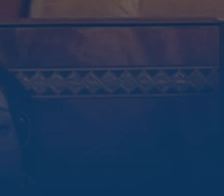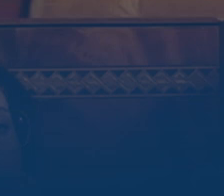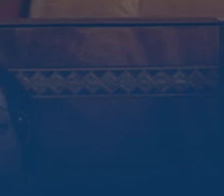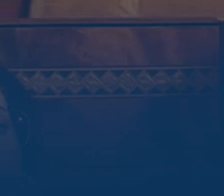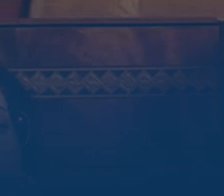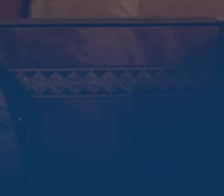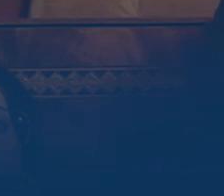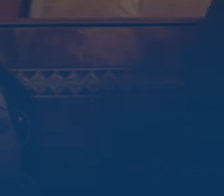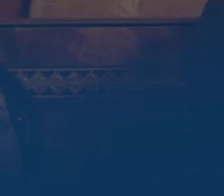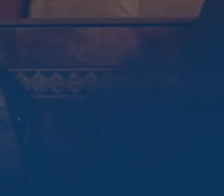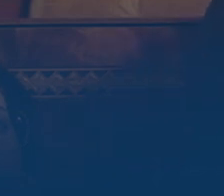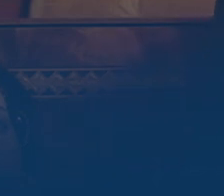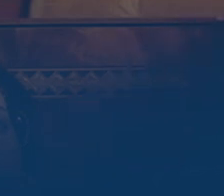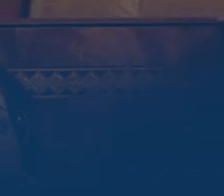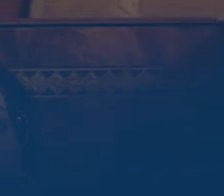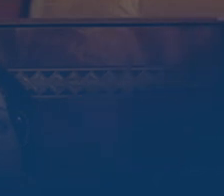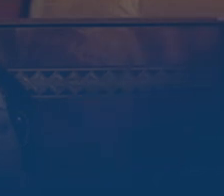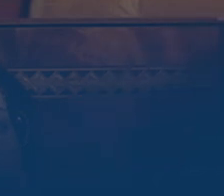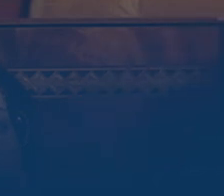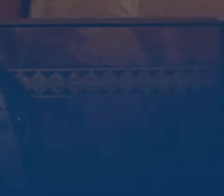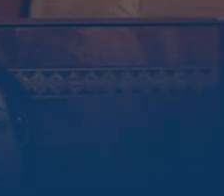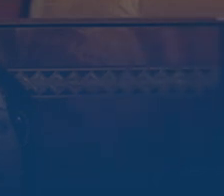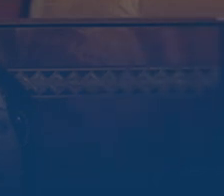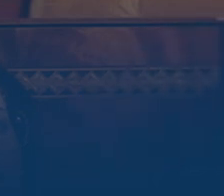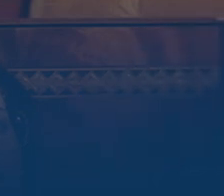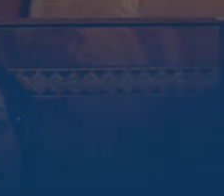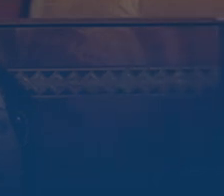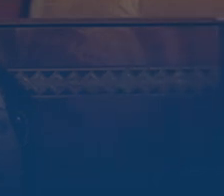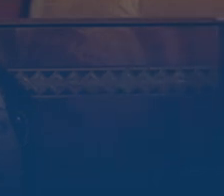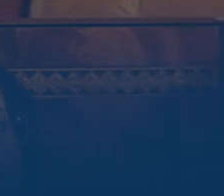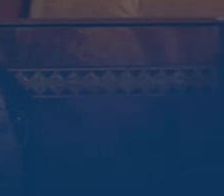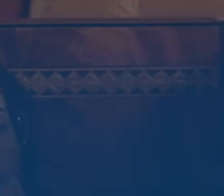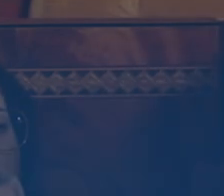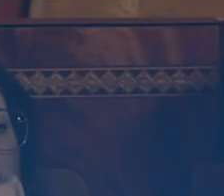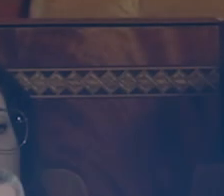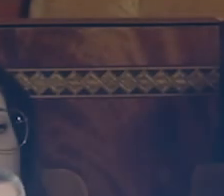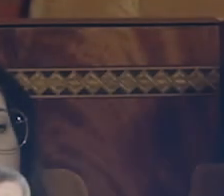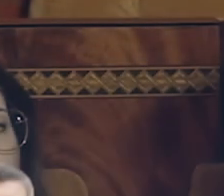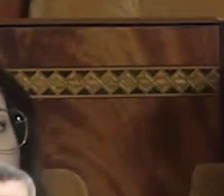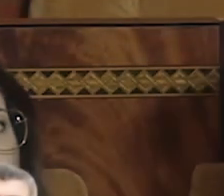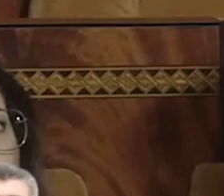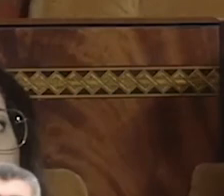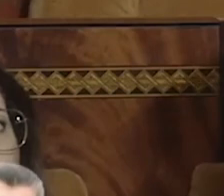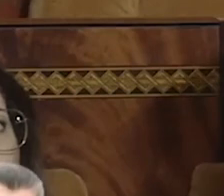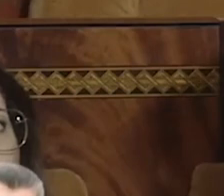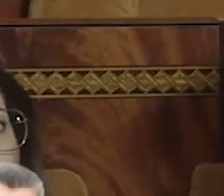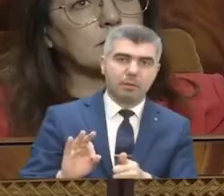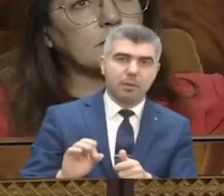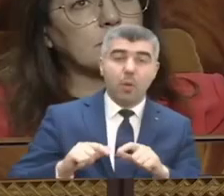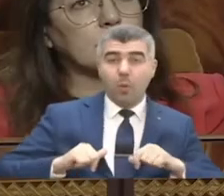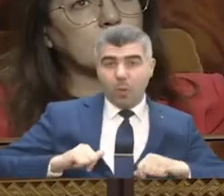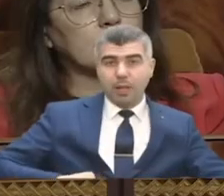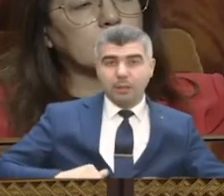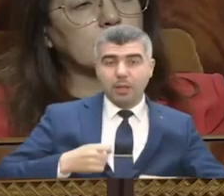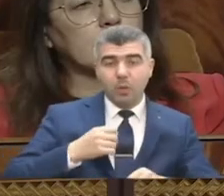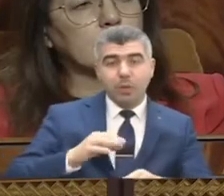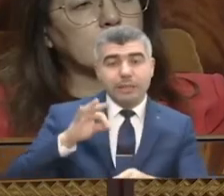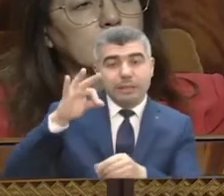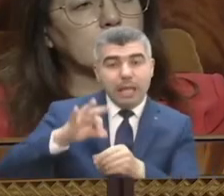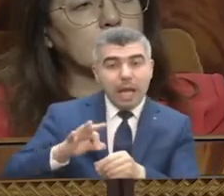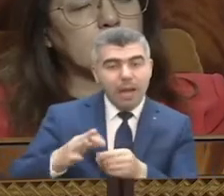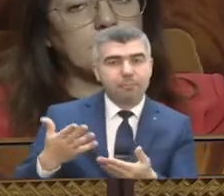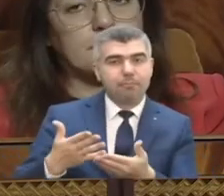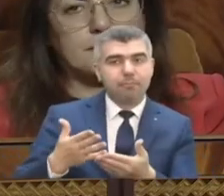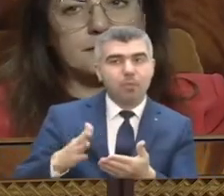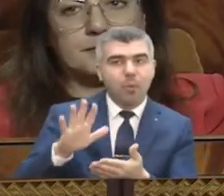هذا التراجع اليوم من 95% الى 65%؟ السيد الوزير كما تعلمون احنا كمنتخبين